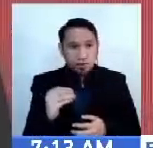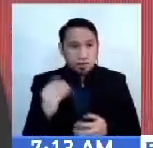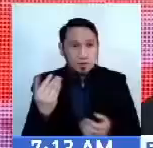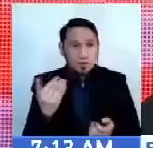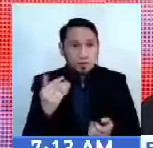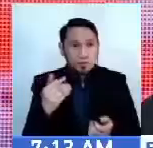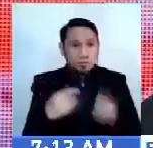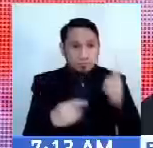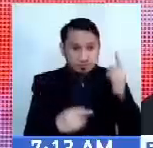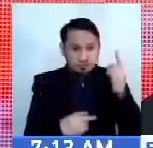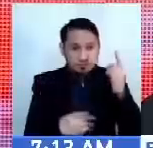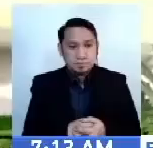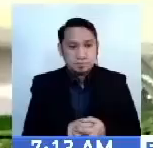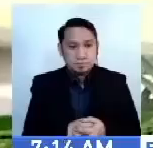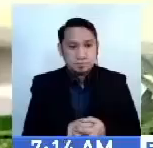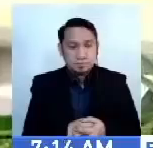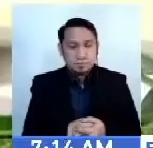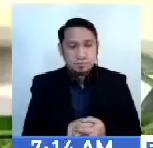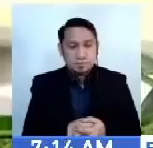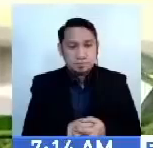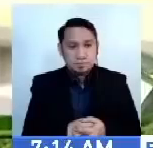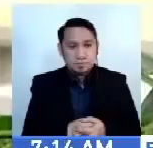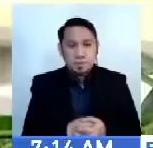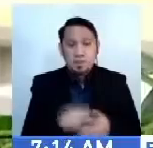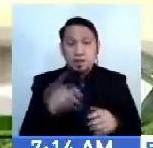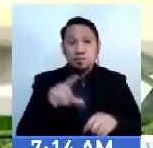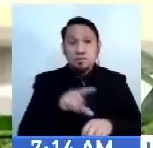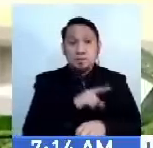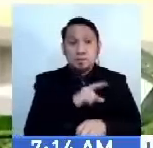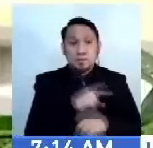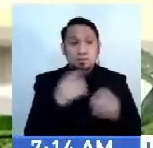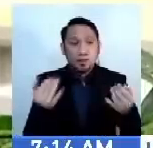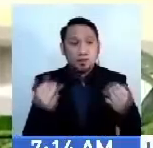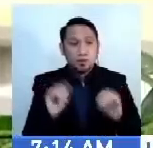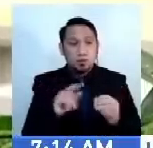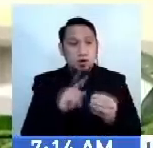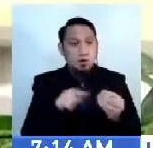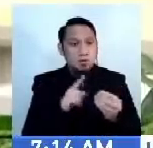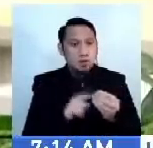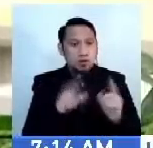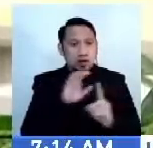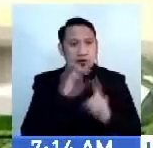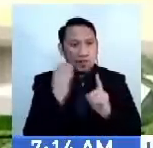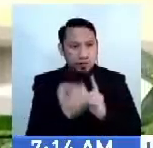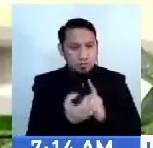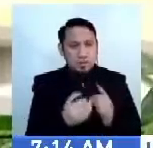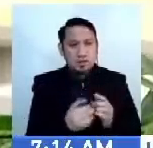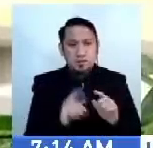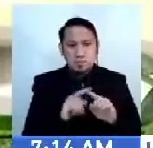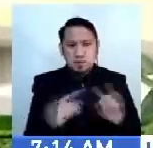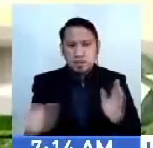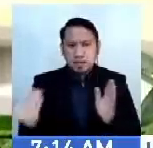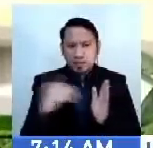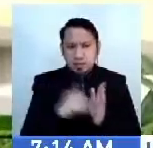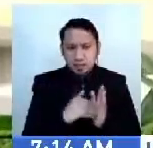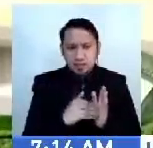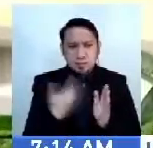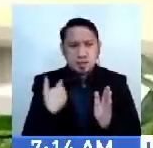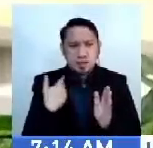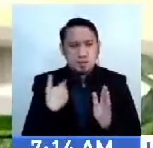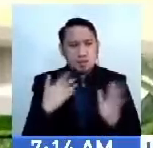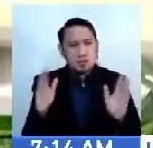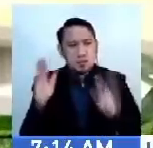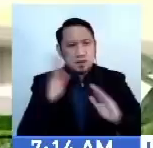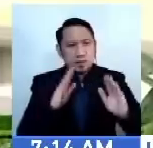Lopez at Walden Bello. Matagal na usapin ang issue ng climate change pero kamakailan muli itong umingay dahil sa babala ng ilang